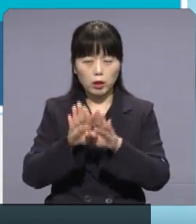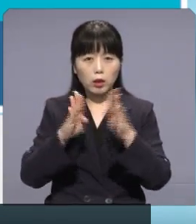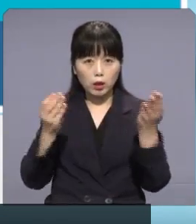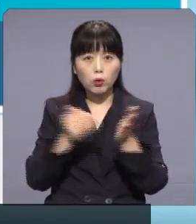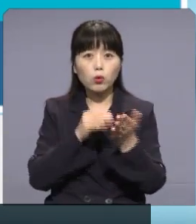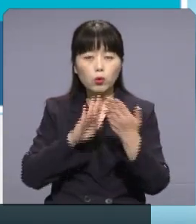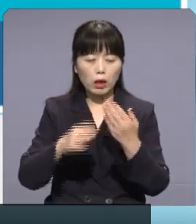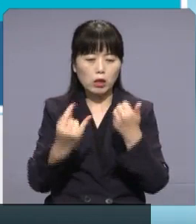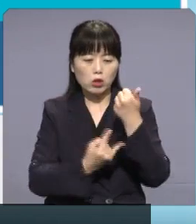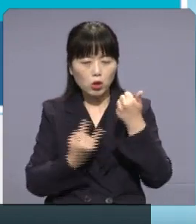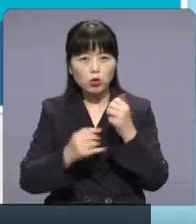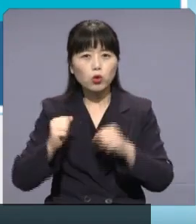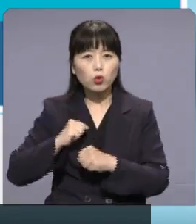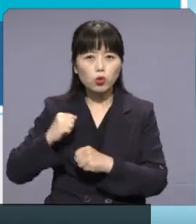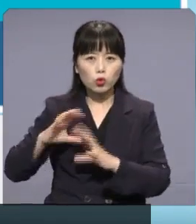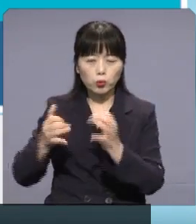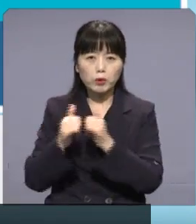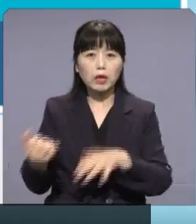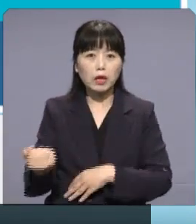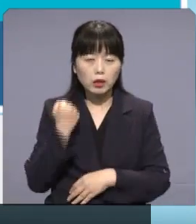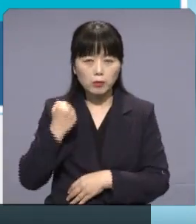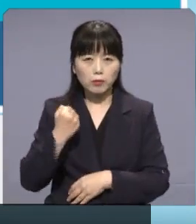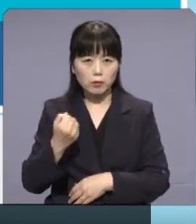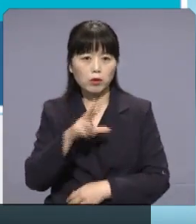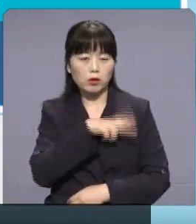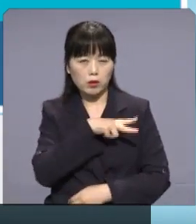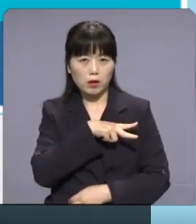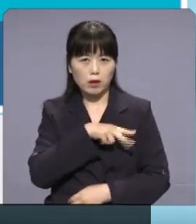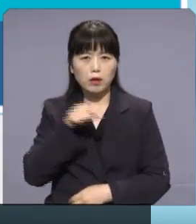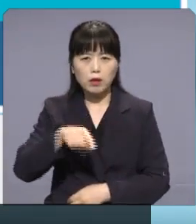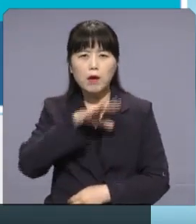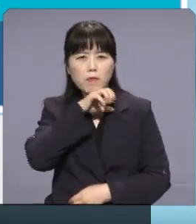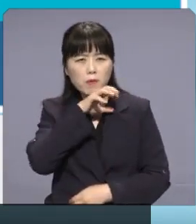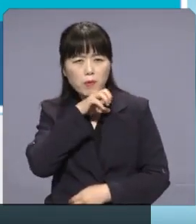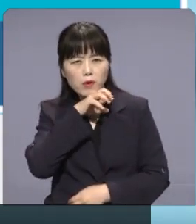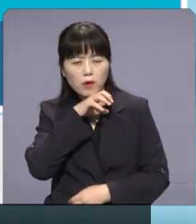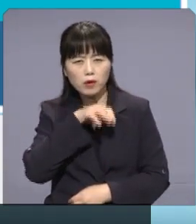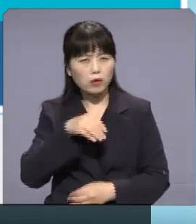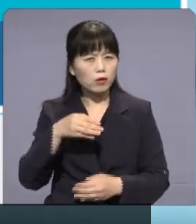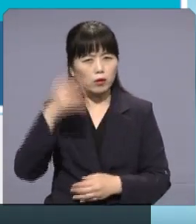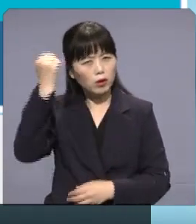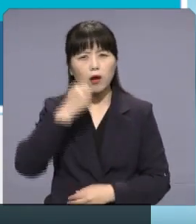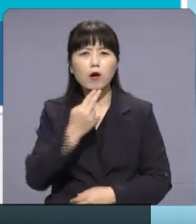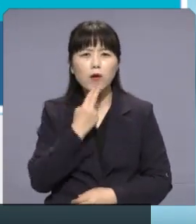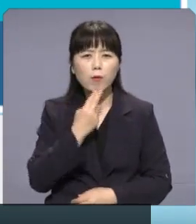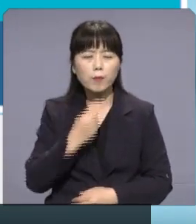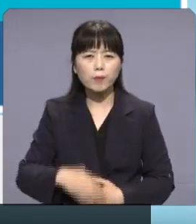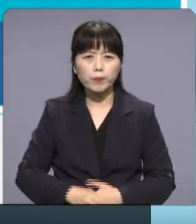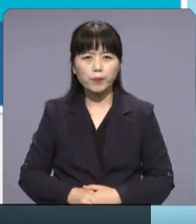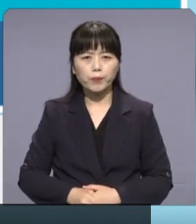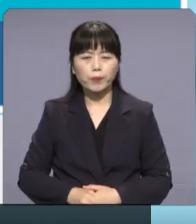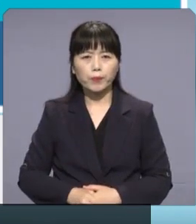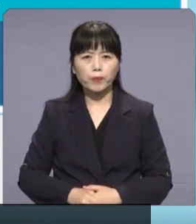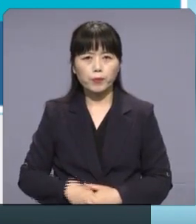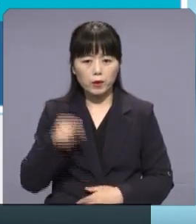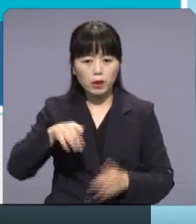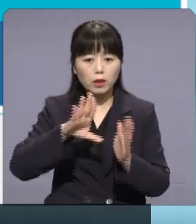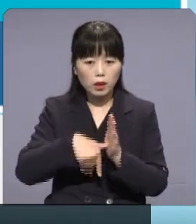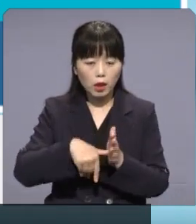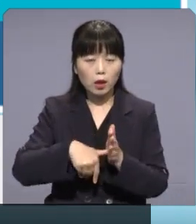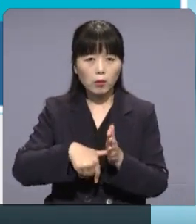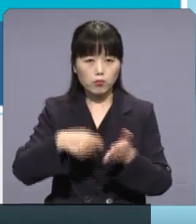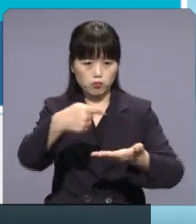국방위 의원들이 국민의힘 소속 의원들이 지금까지 지금처럼 이렇게 반발했던 것으로 제가 기억하지는 않아요. 그렇다면 당시에 보고